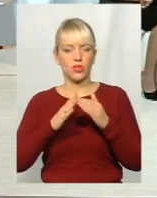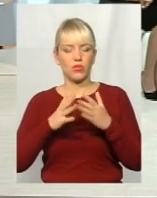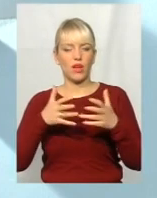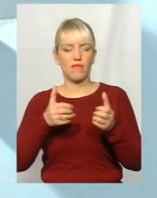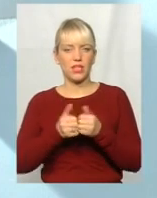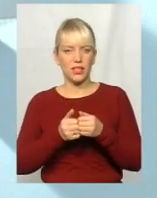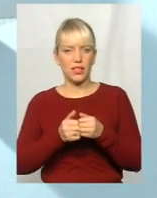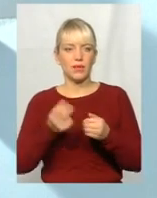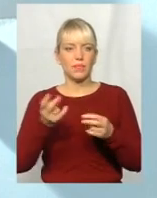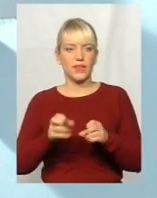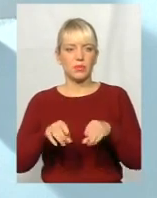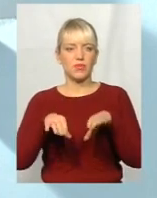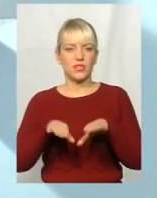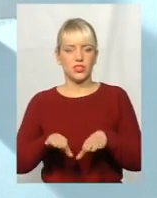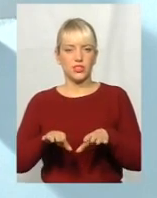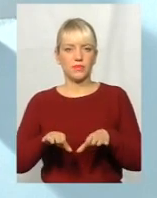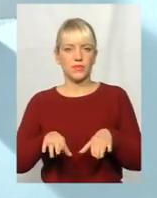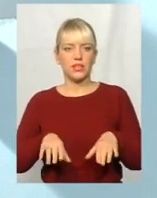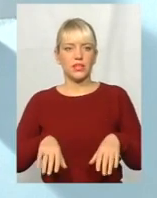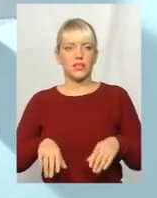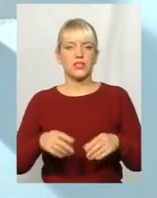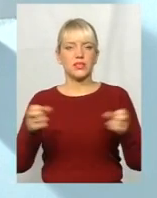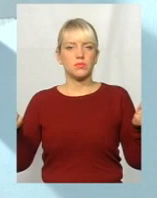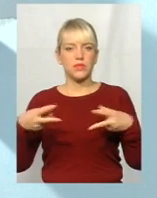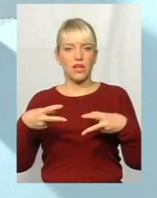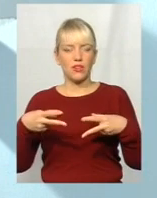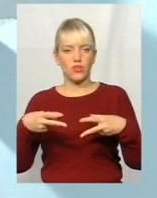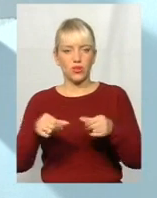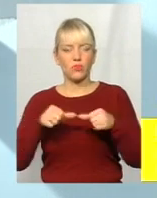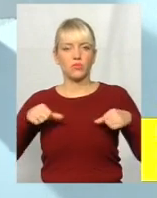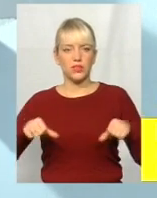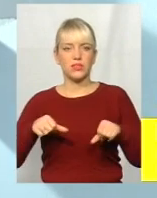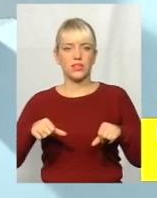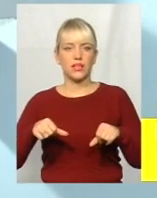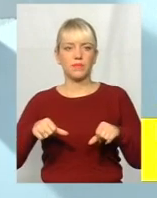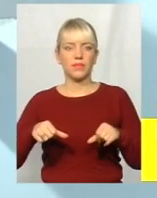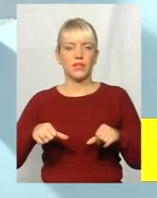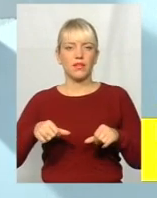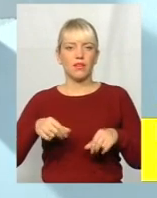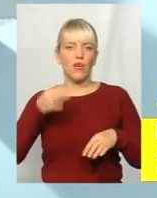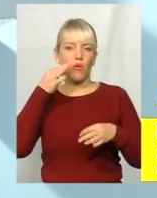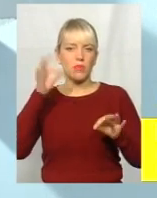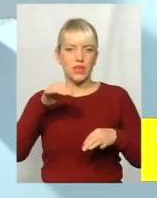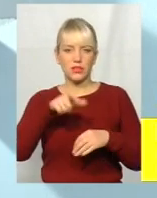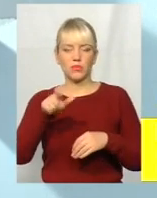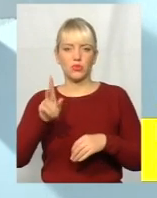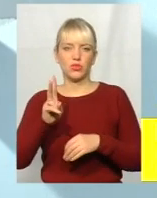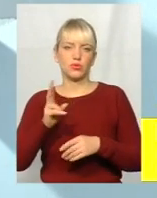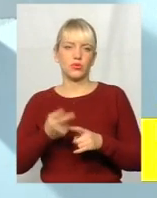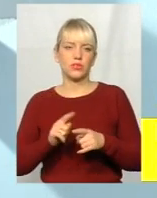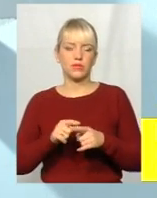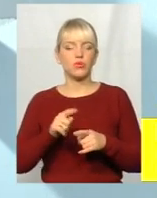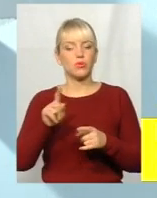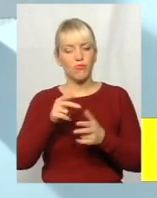потрібно вирішити рішенням спеціальної комісії, компетентними людьми, які би визнали будинок